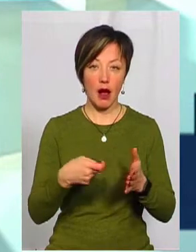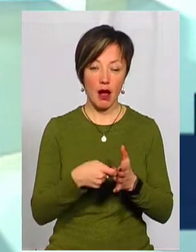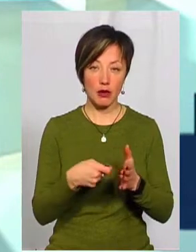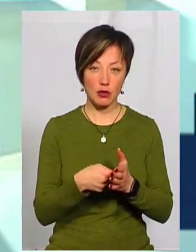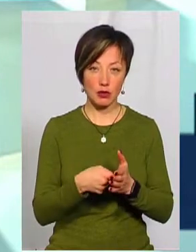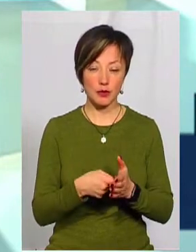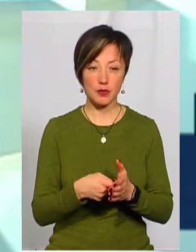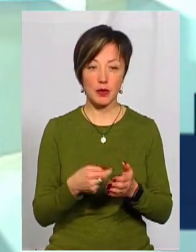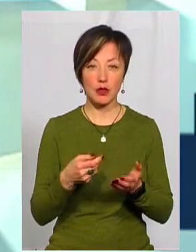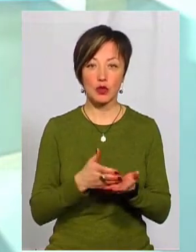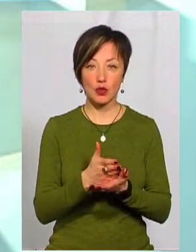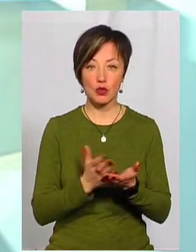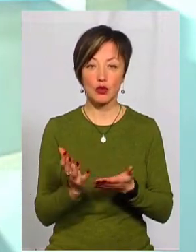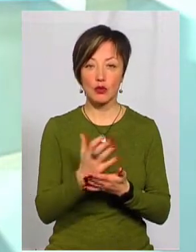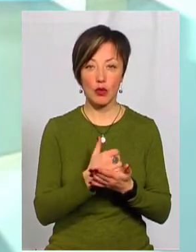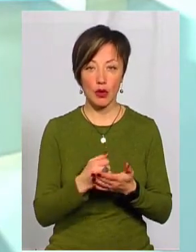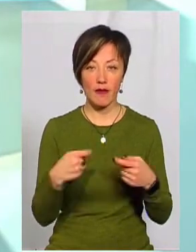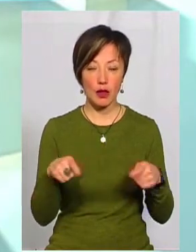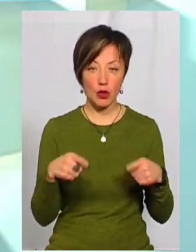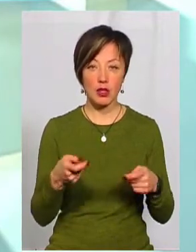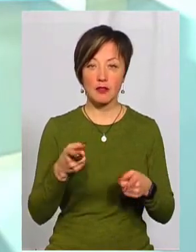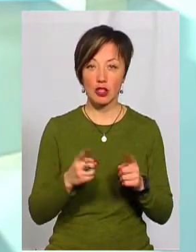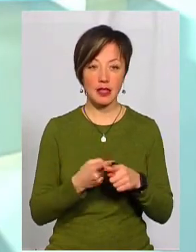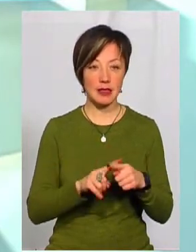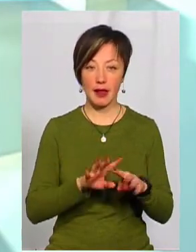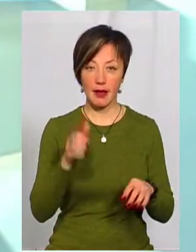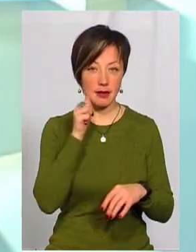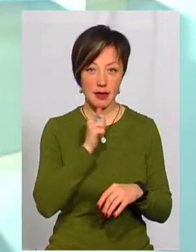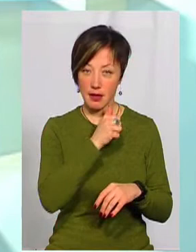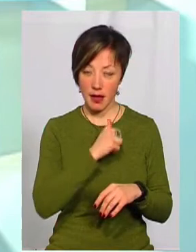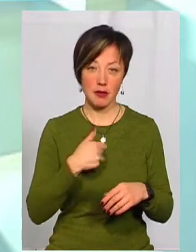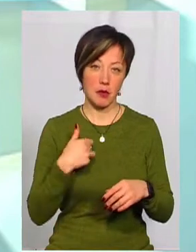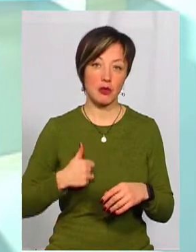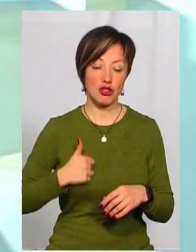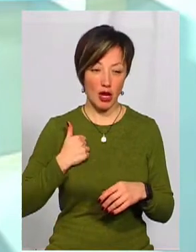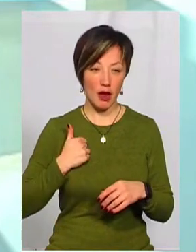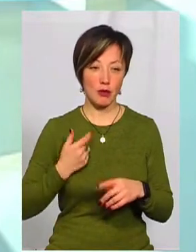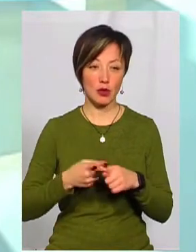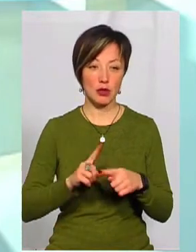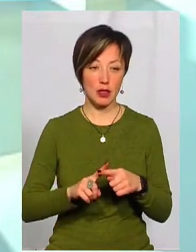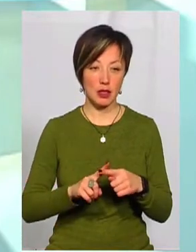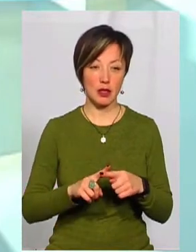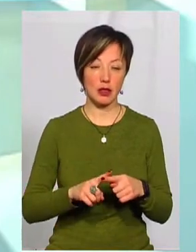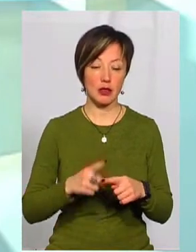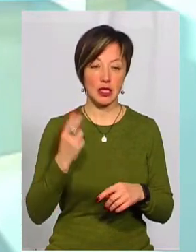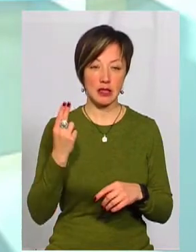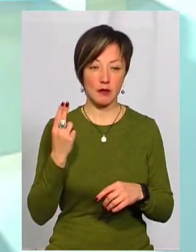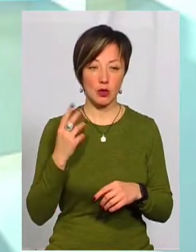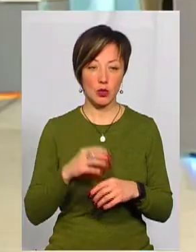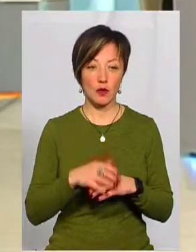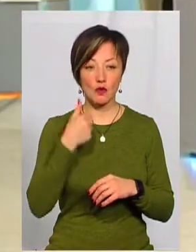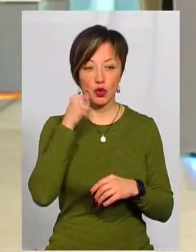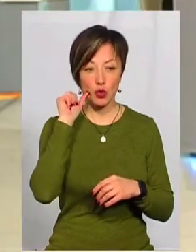касу служби збору виторгу. То, звичайно, це не секрет. І ми пишаємося тою цифрою.